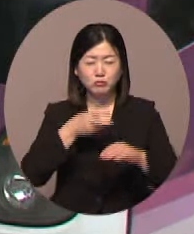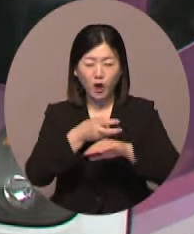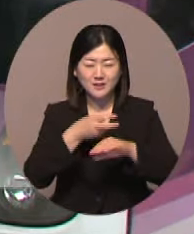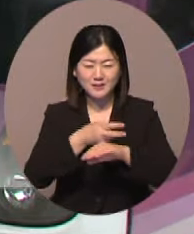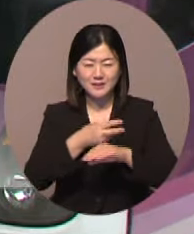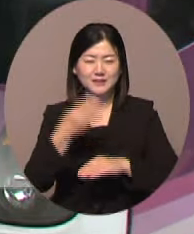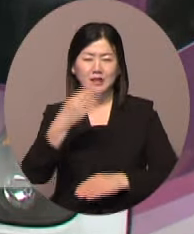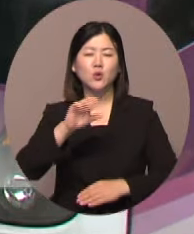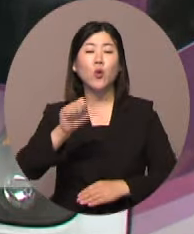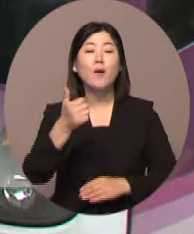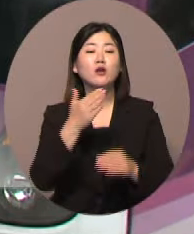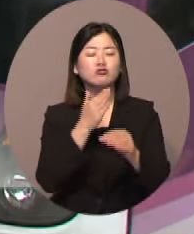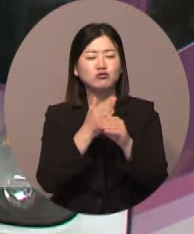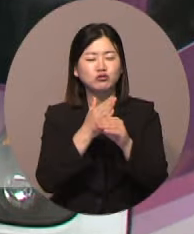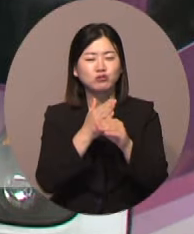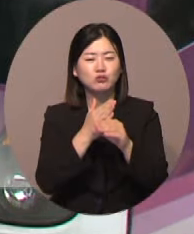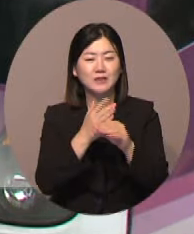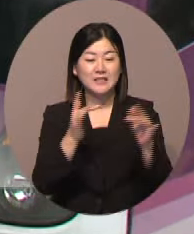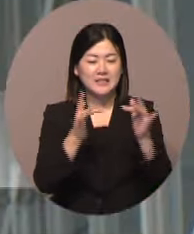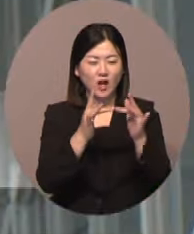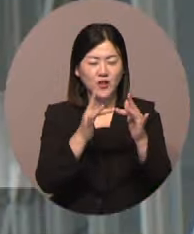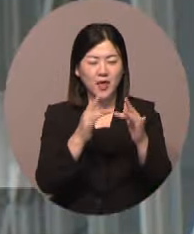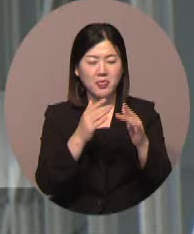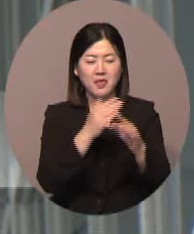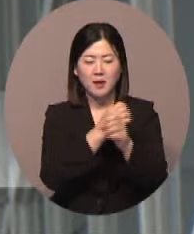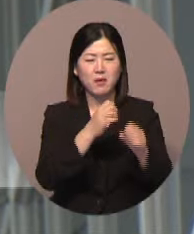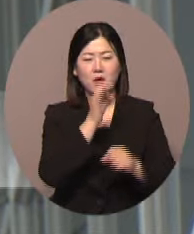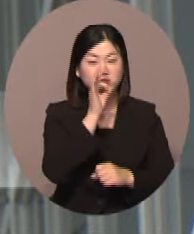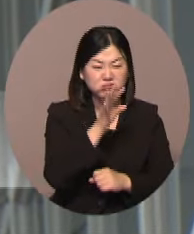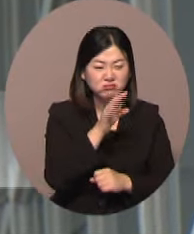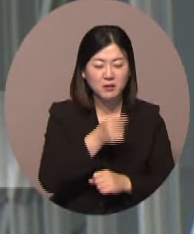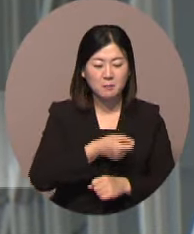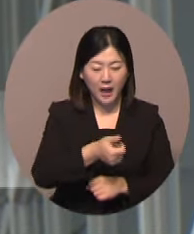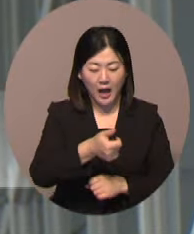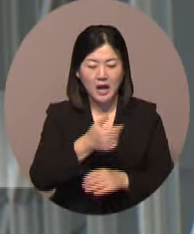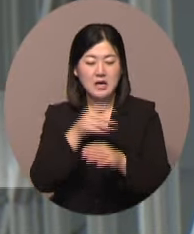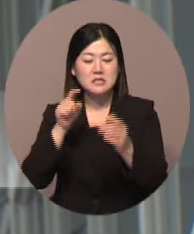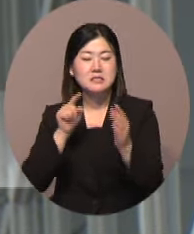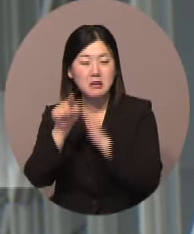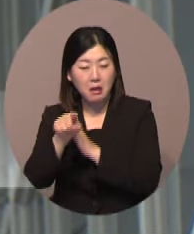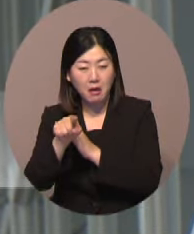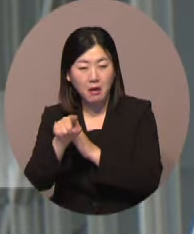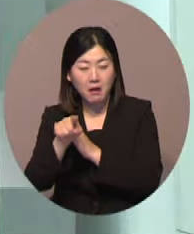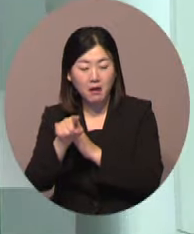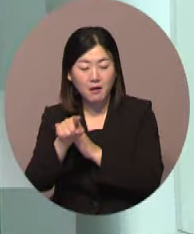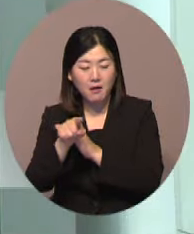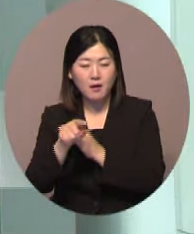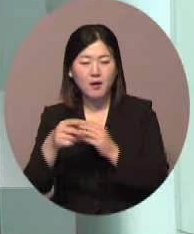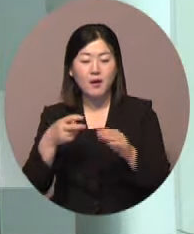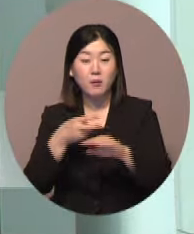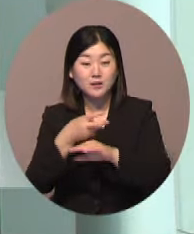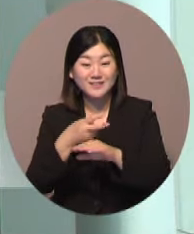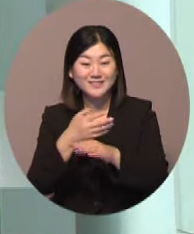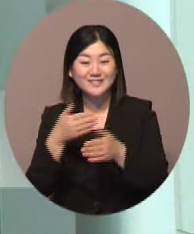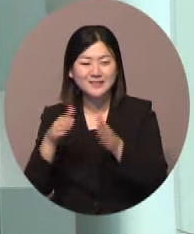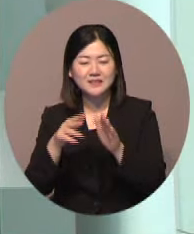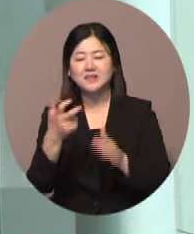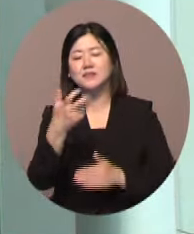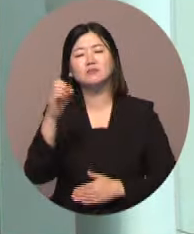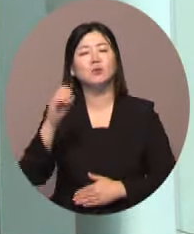노선 4,500개 가운데 이렇게 온라인 예매를 막고 현장 예매만 가능한 노선은 사실상 70%에